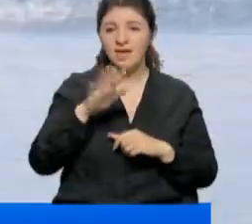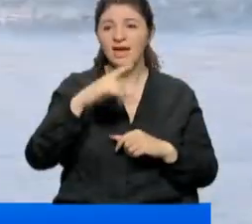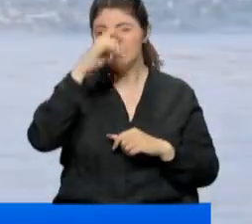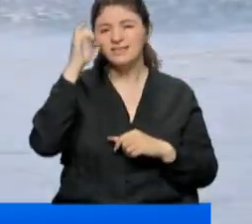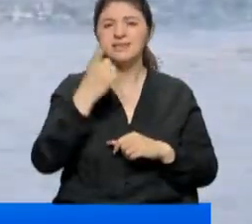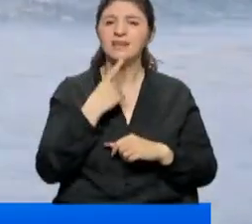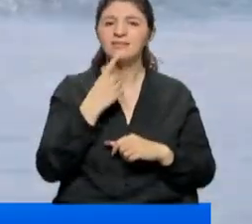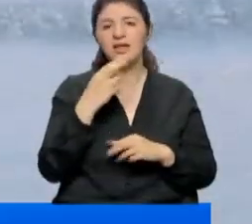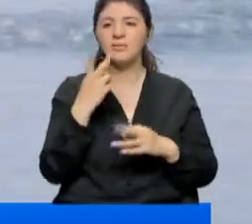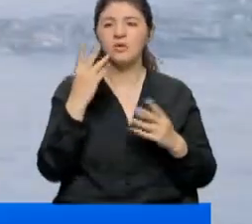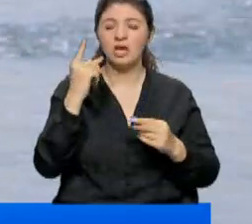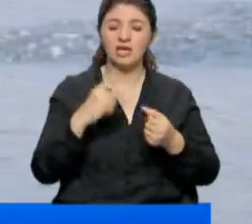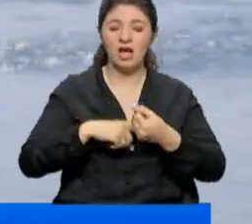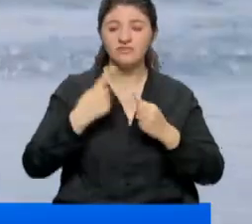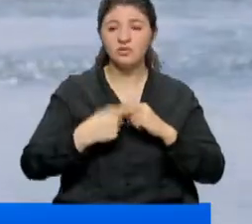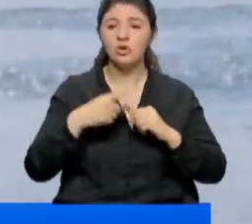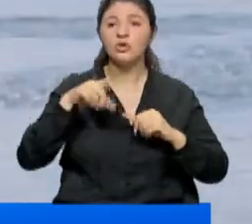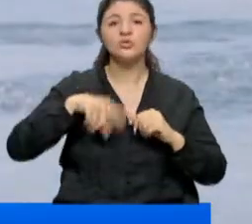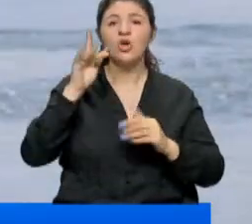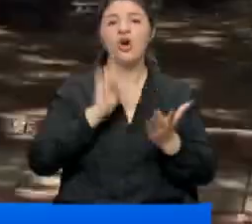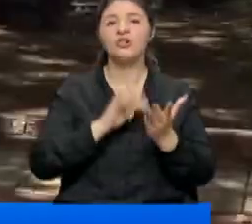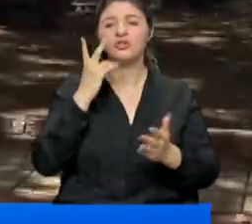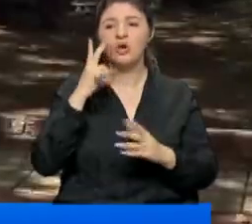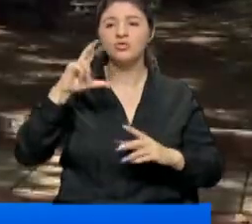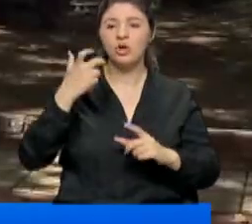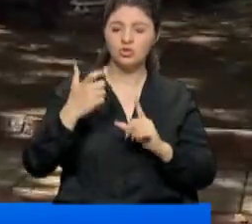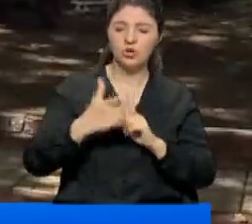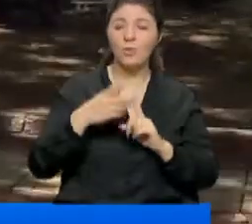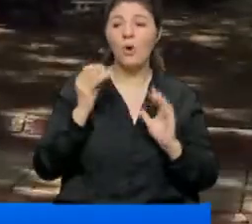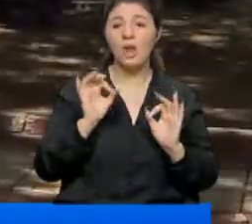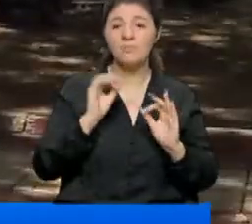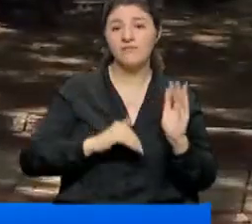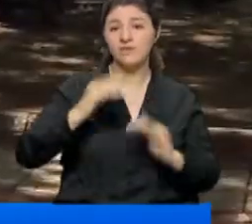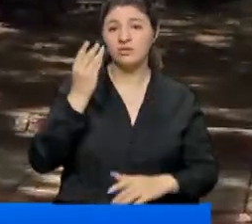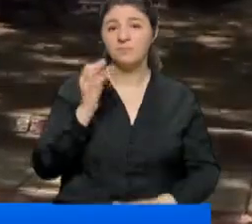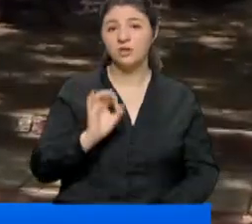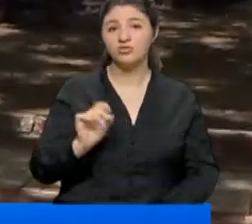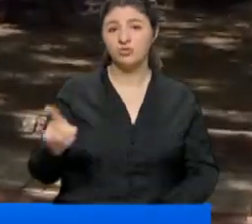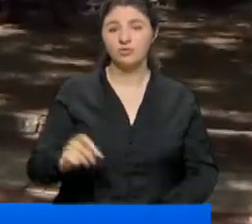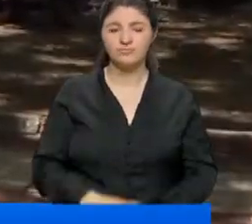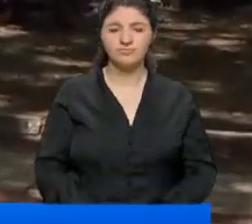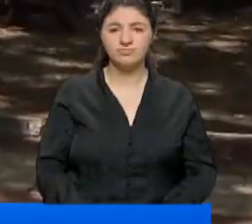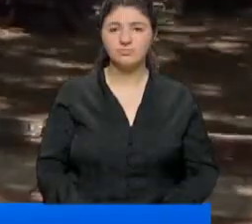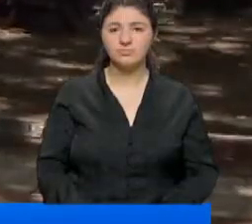ya o sırada yaşanacak ilk hafta sonunda gün ortasında güneşten korunmanın önemi de artıyor